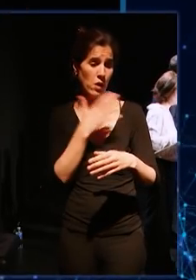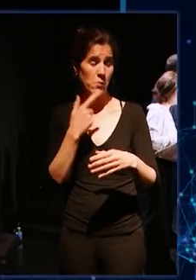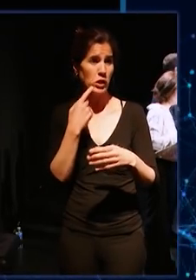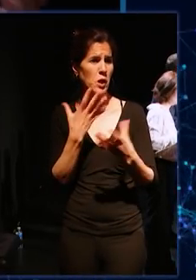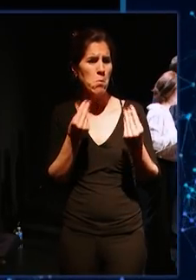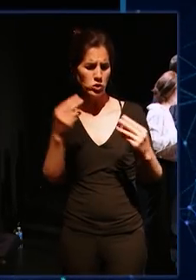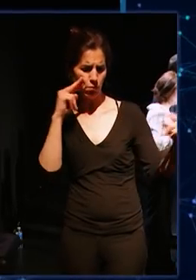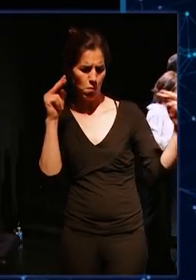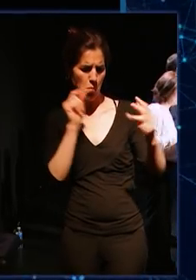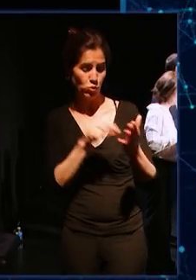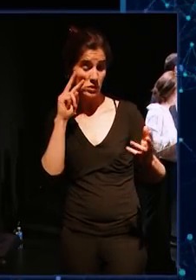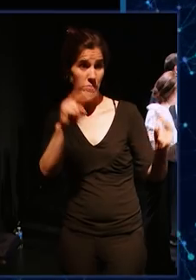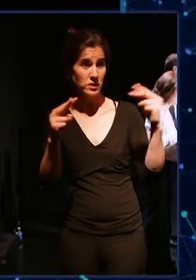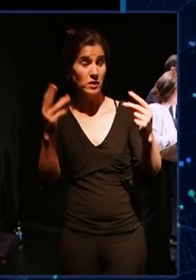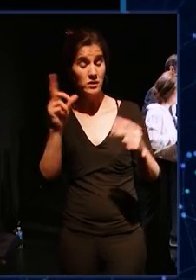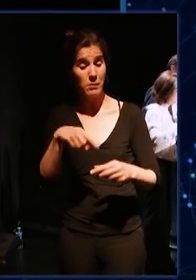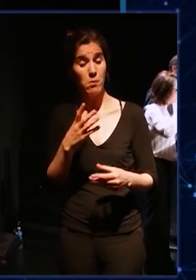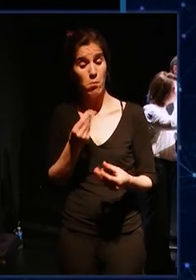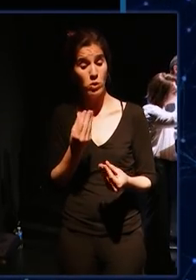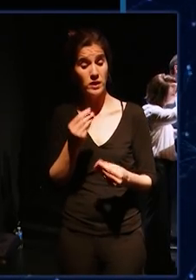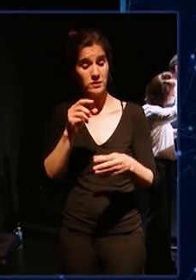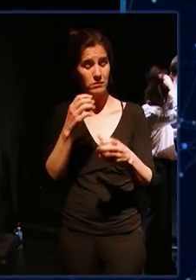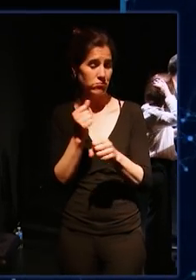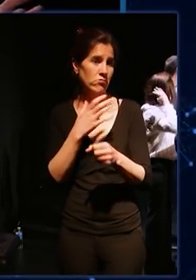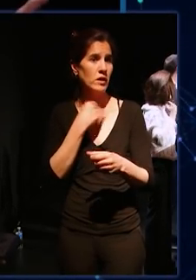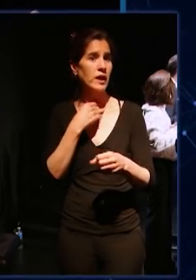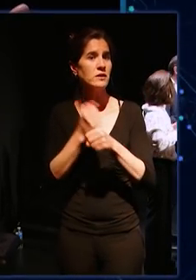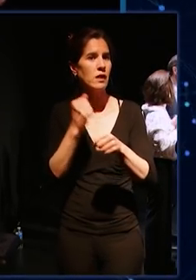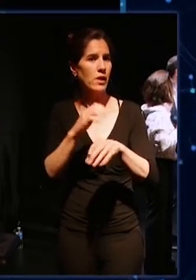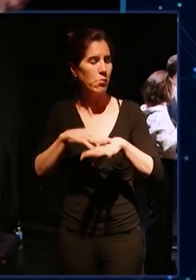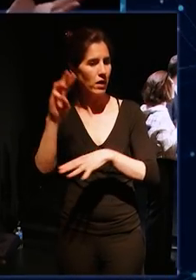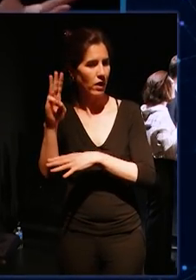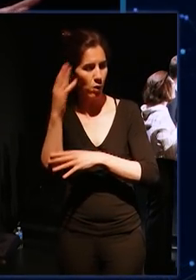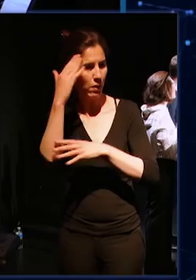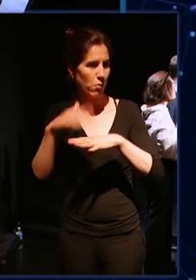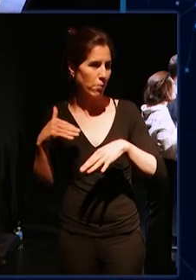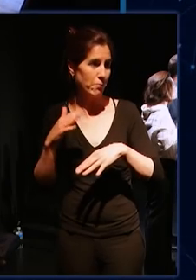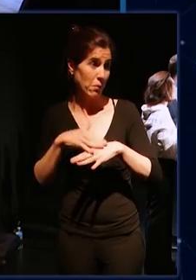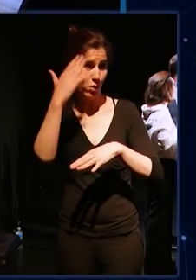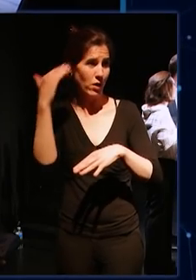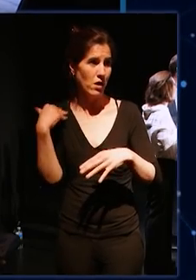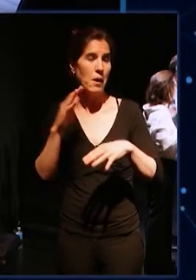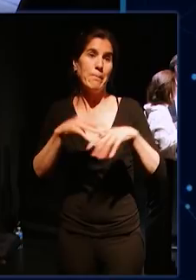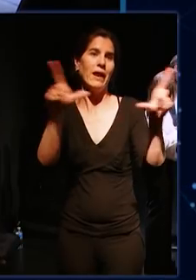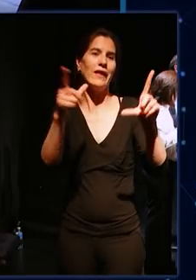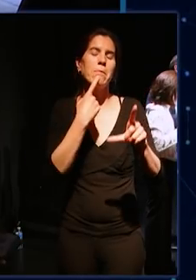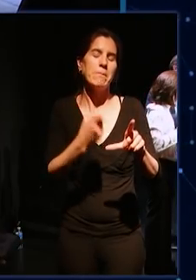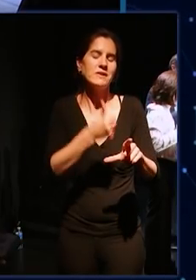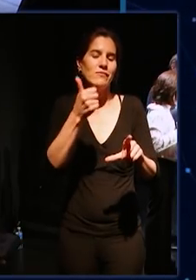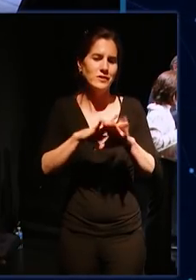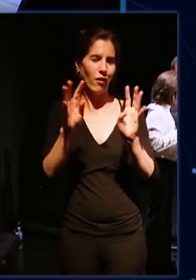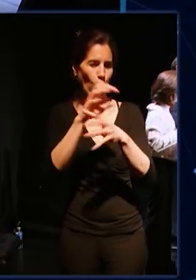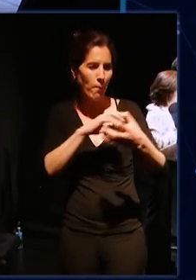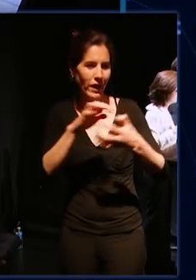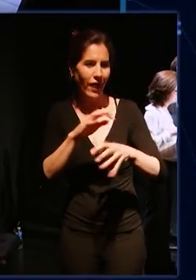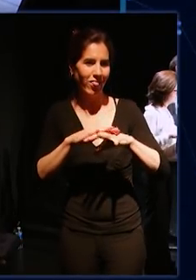moltes visions, moltes ganes de treballar per Cardedeu, i això sempre és una bona notícia. Evidentment, televisivament és una mica més complicat fer un debat amb 9 candidats, per